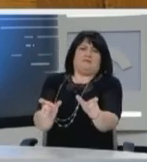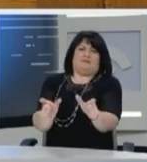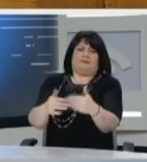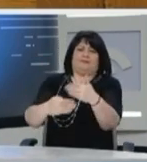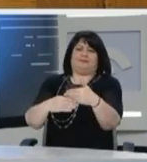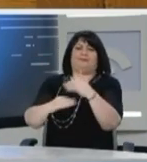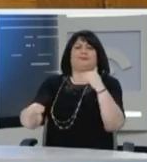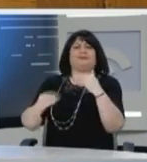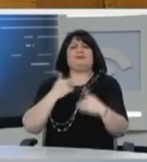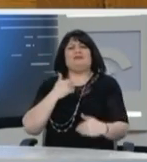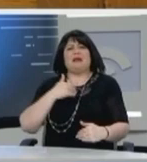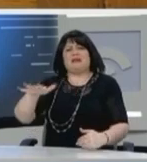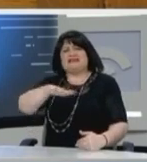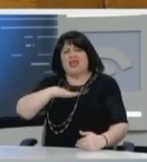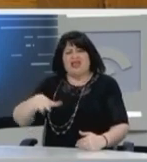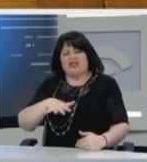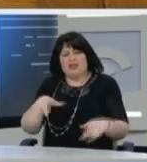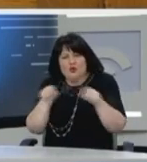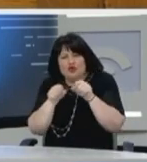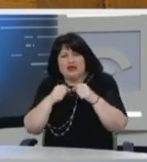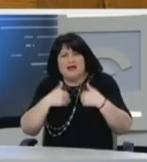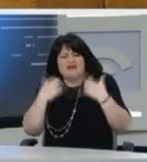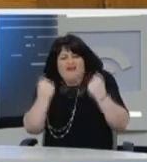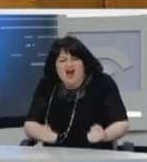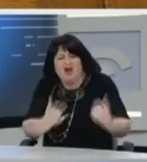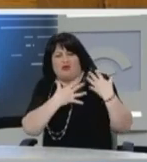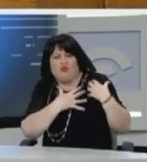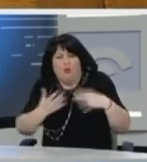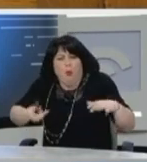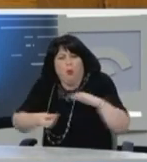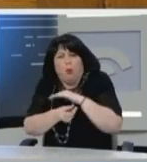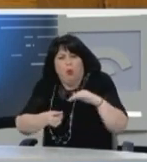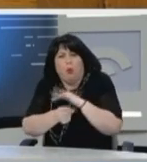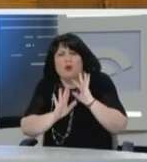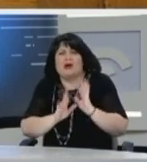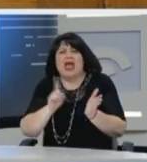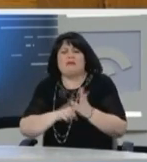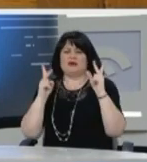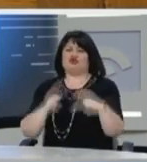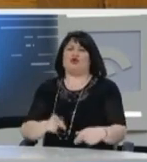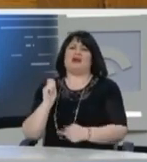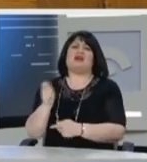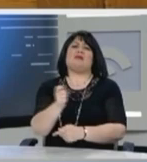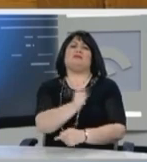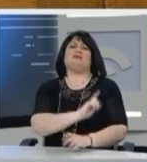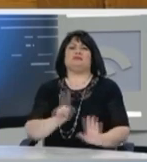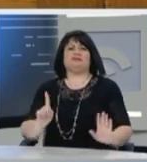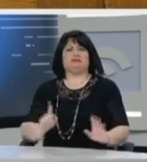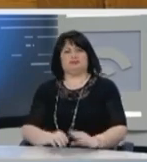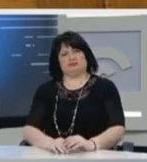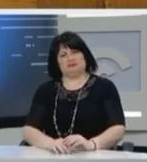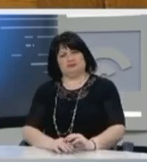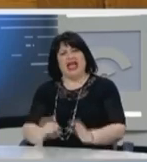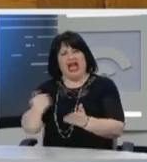τα παράκτια κράτη να σηκώσουν όλο το βάρος. Έπρεπε να κόβουν σε αυτά τα κράτη που